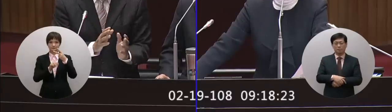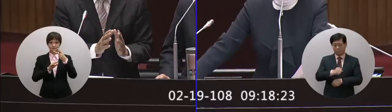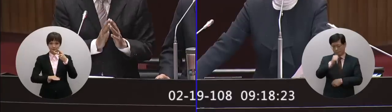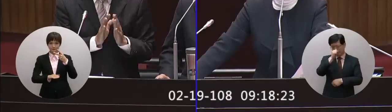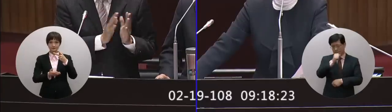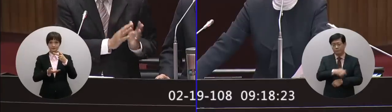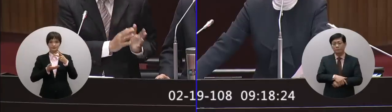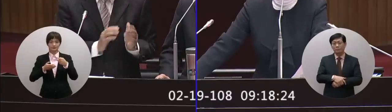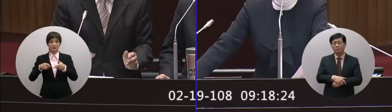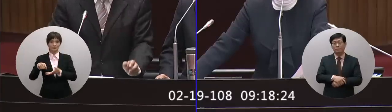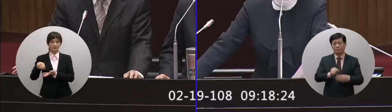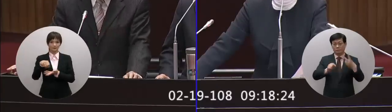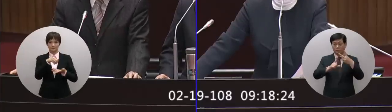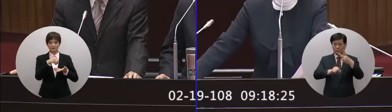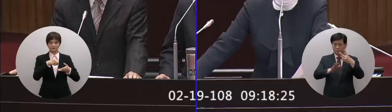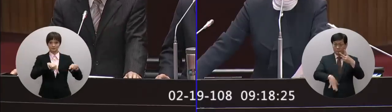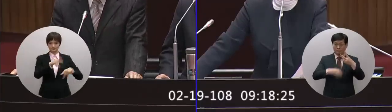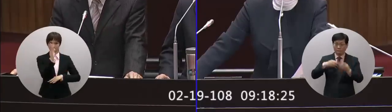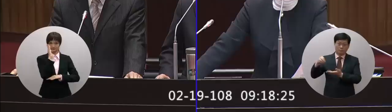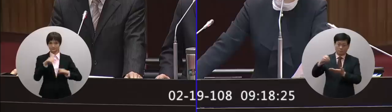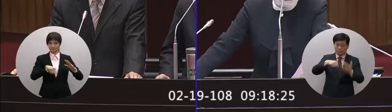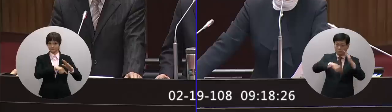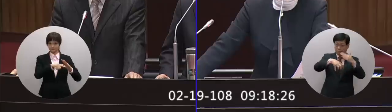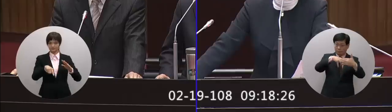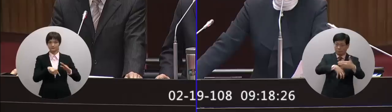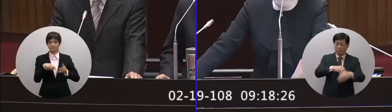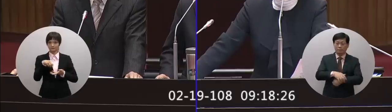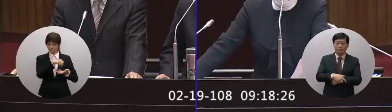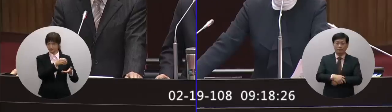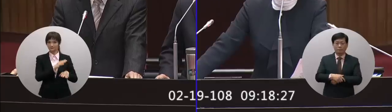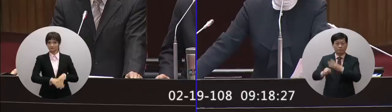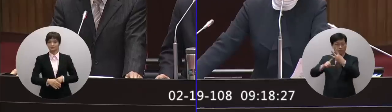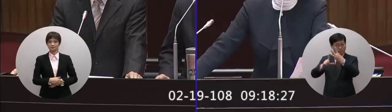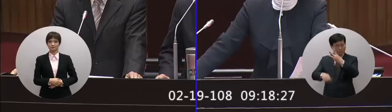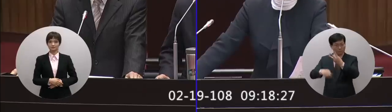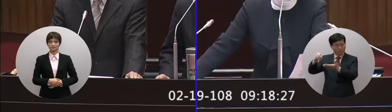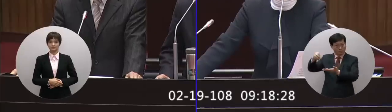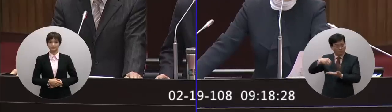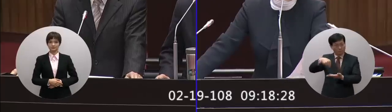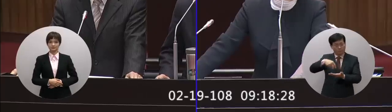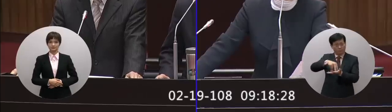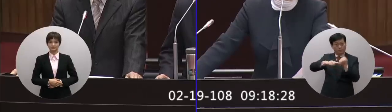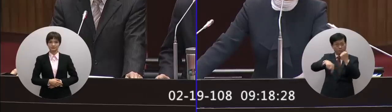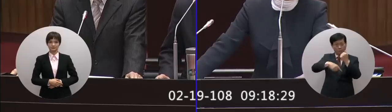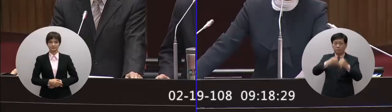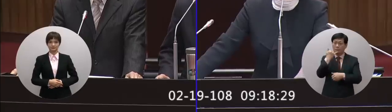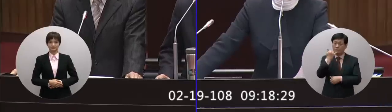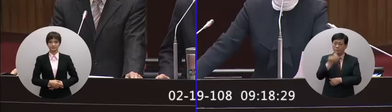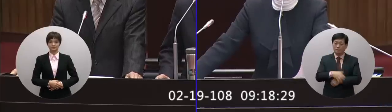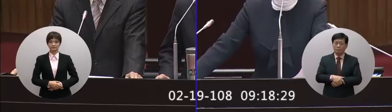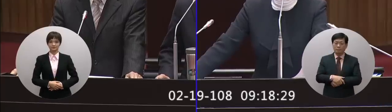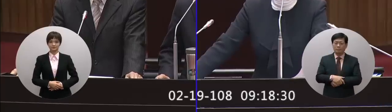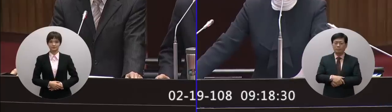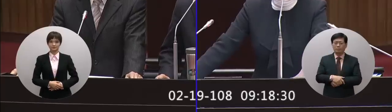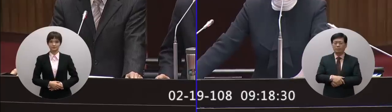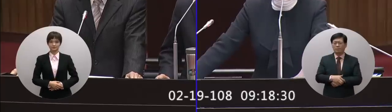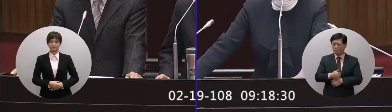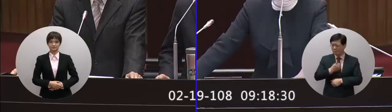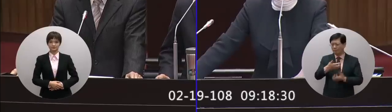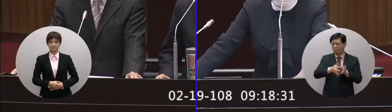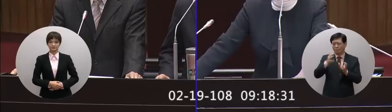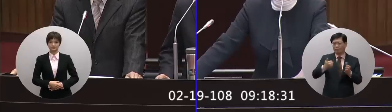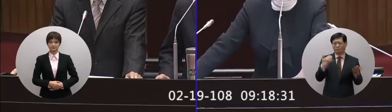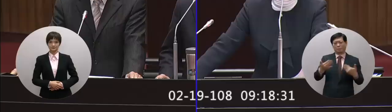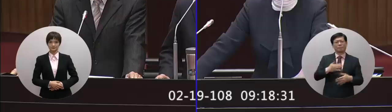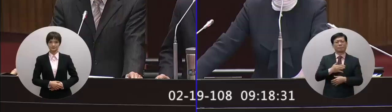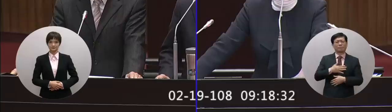好， 然后之后 那月底送到院里面， 是 三月送出来可以吧？其实部长您清